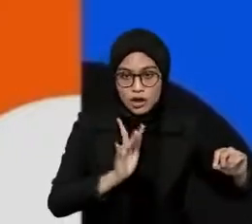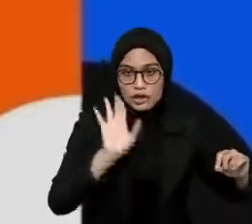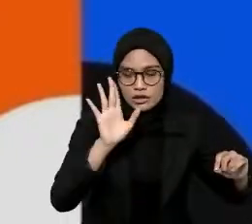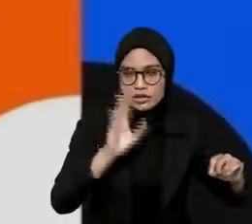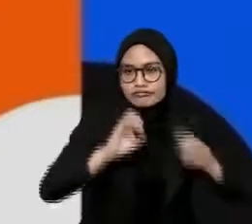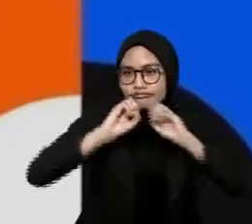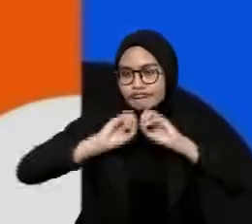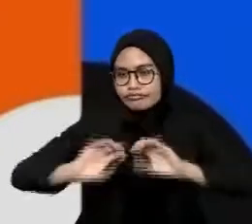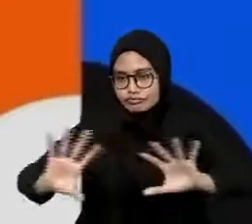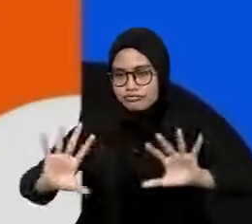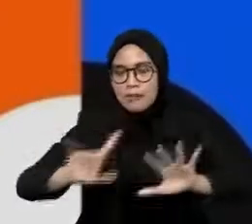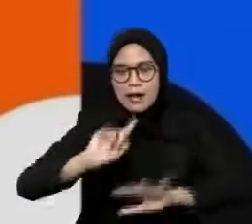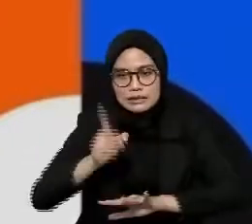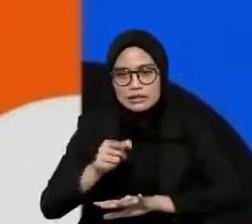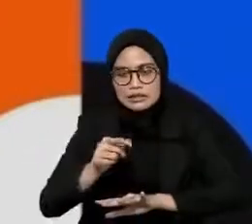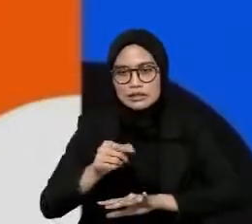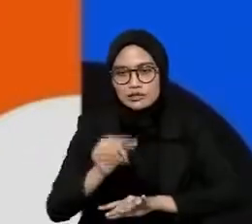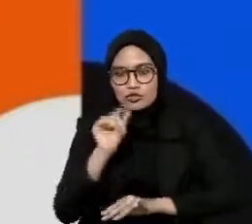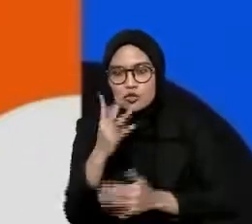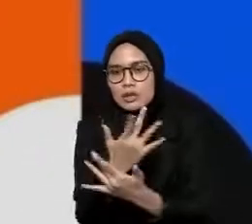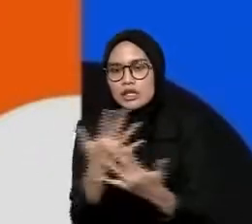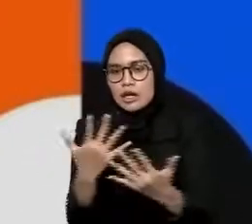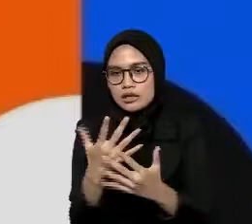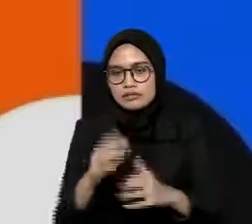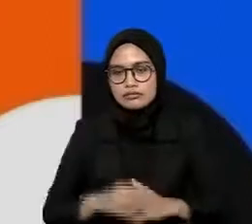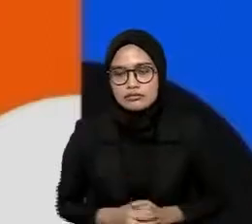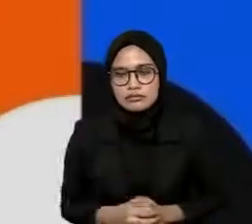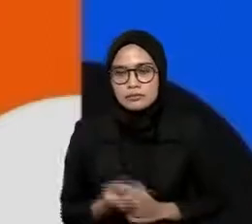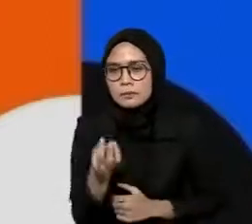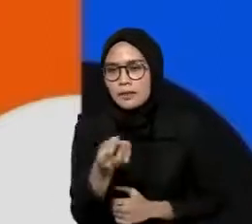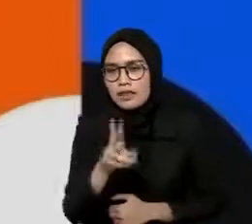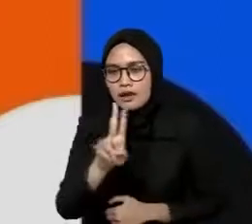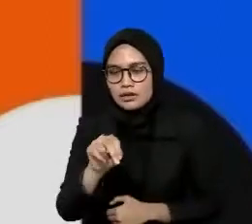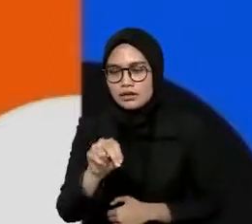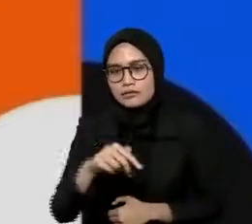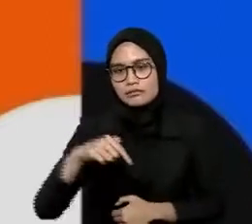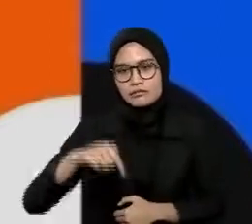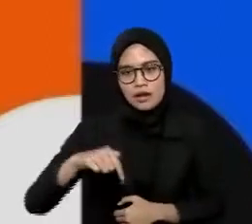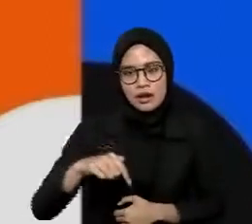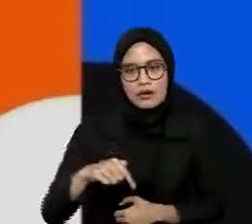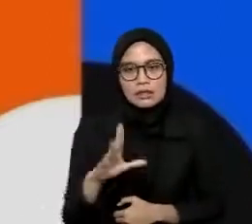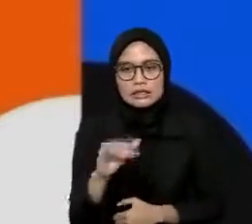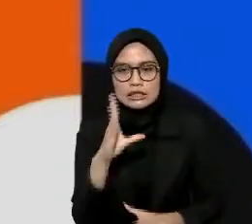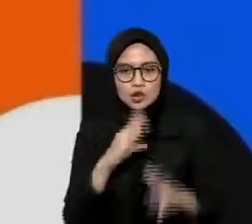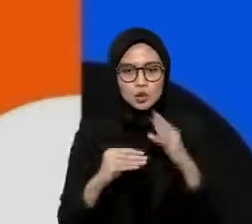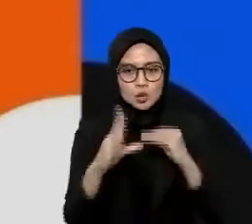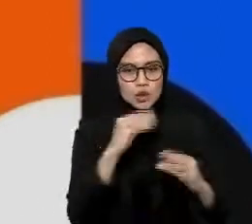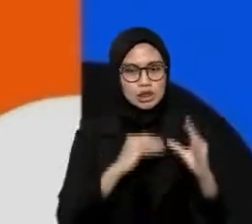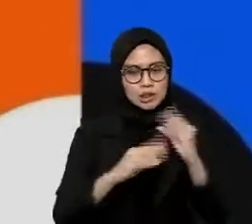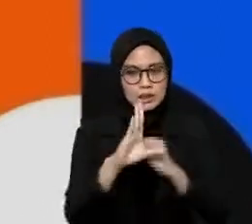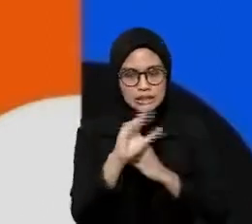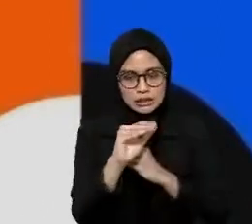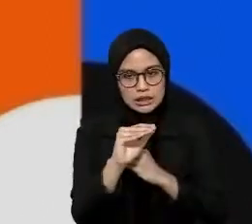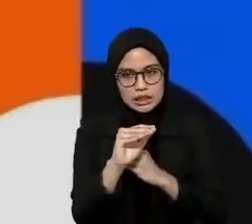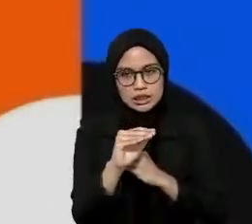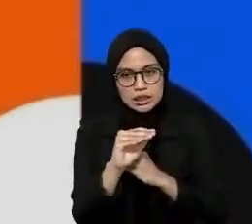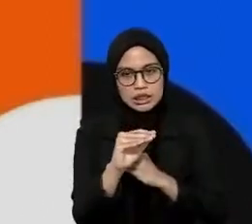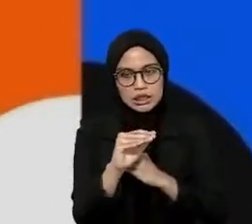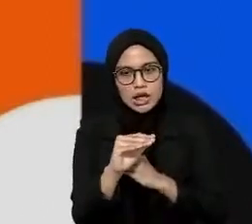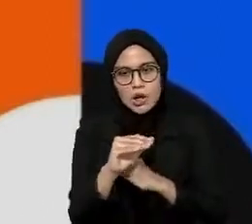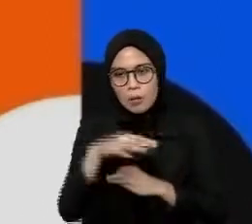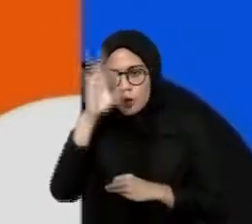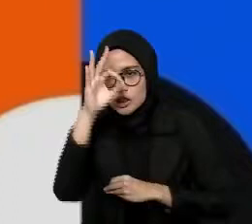masyarakat dalam waktu dekat, ya. Dan saat ini kami masih terus berdiskusi bersama pihak